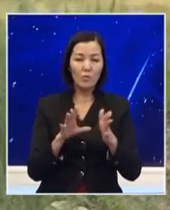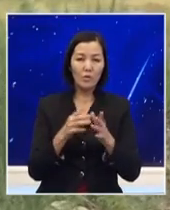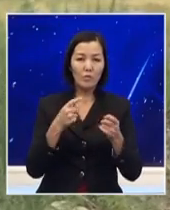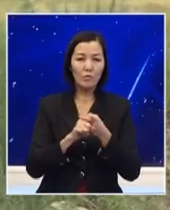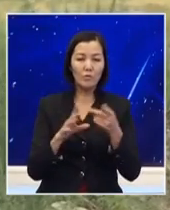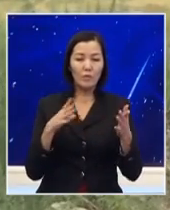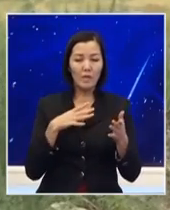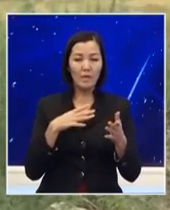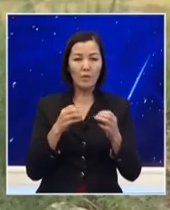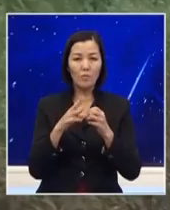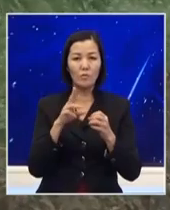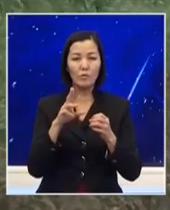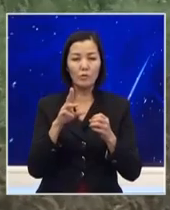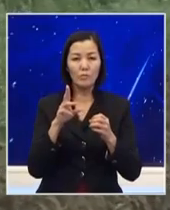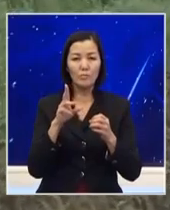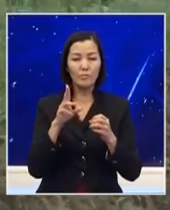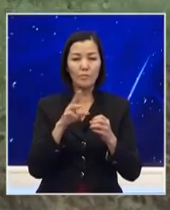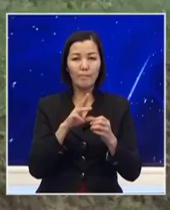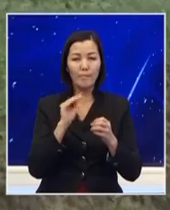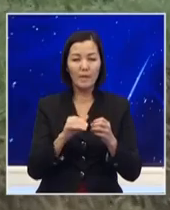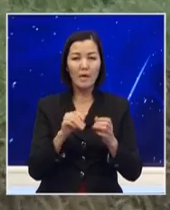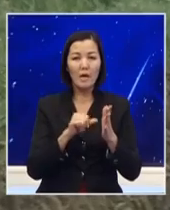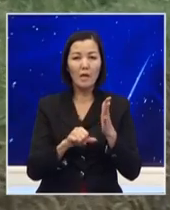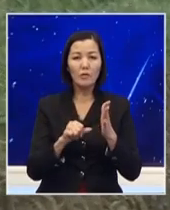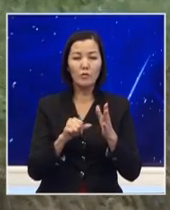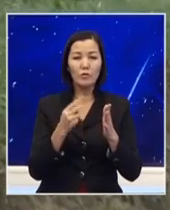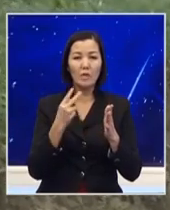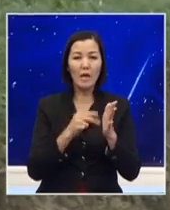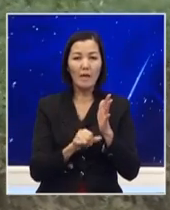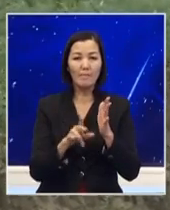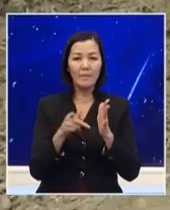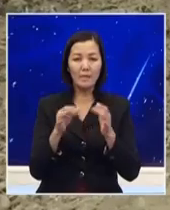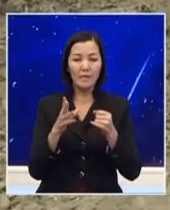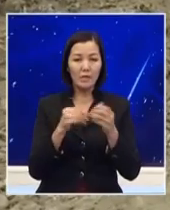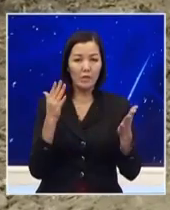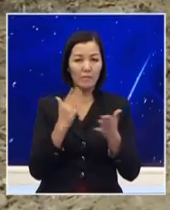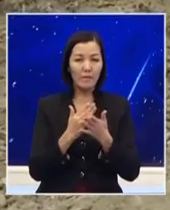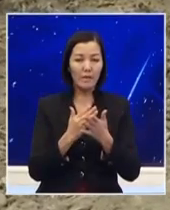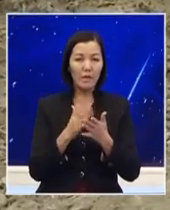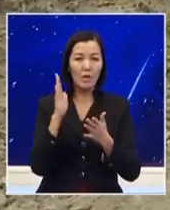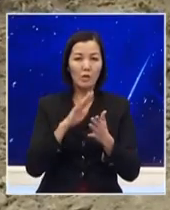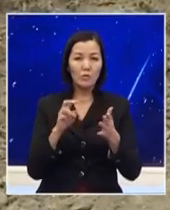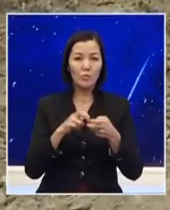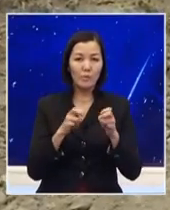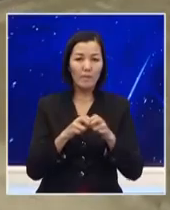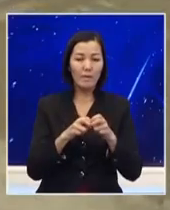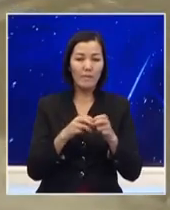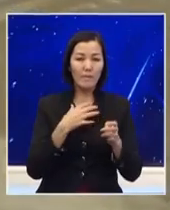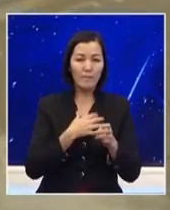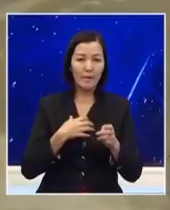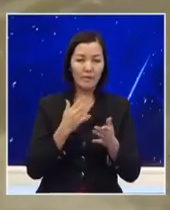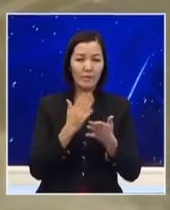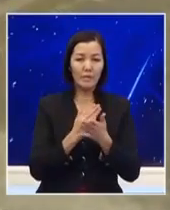Шенгелді ауылында 13660 гектар суармалы жер. Алқапқа су жеткізу шаруалар үшін бас ауыртқан мәселе болып келген.